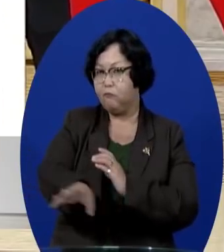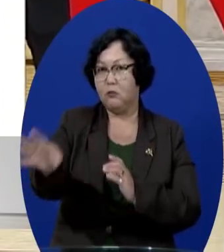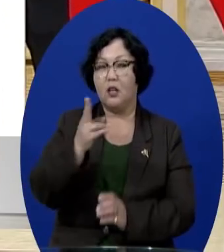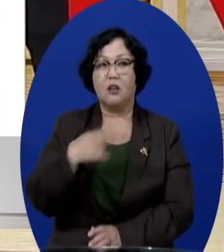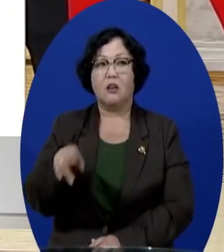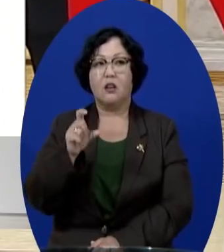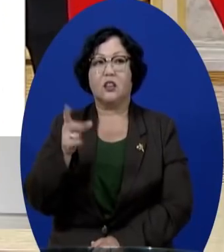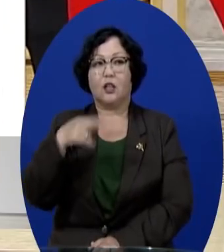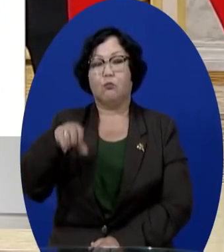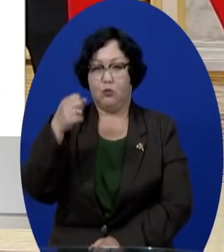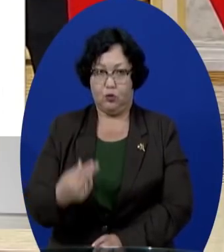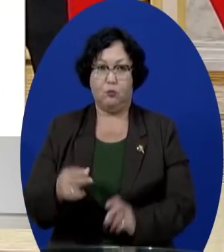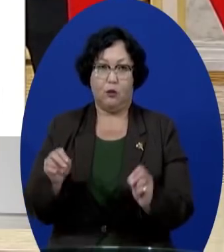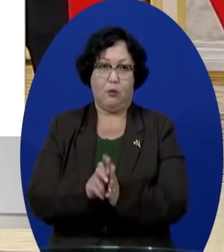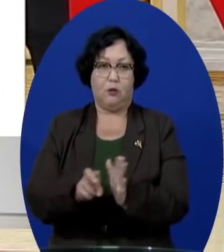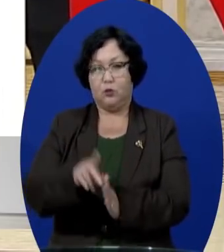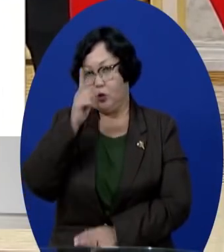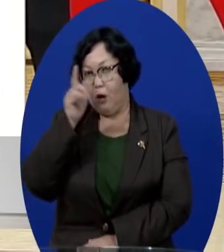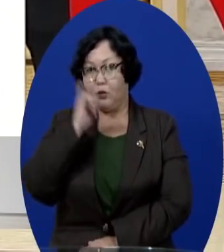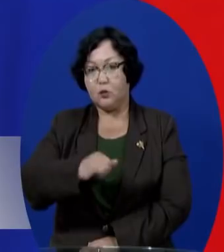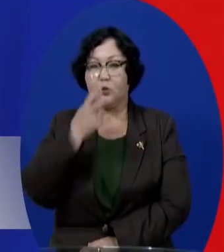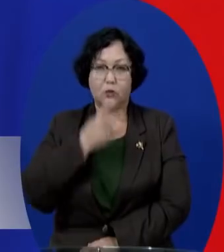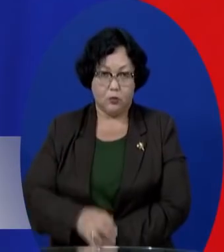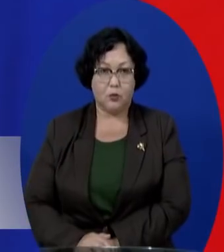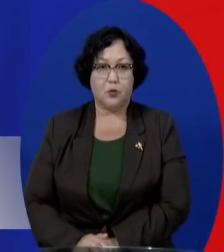болно гэж Оросын холбооны улс үзэж байна.